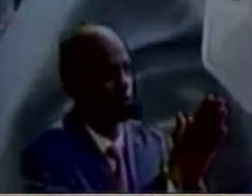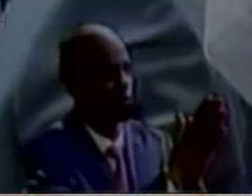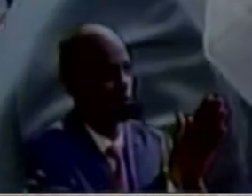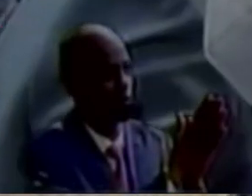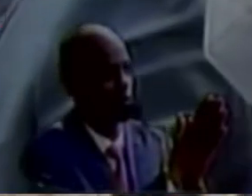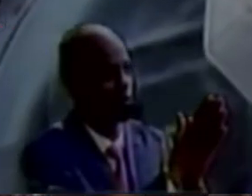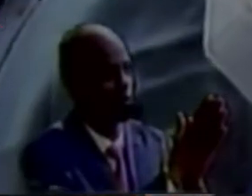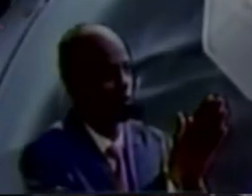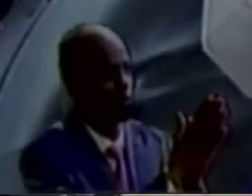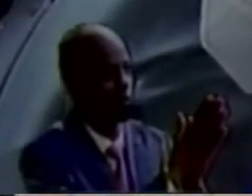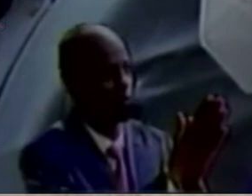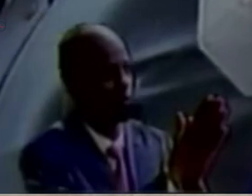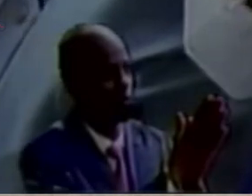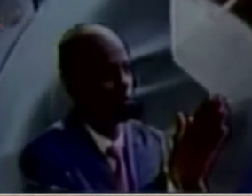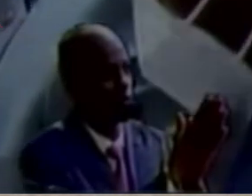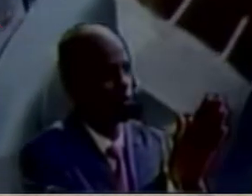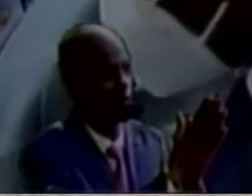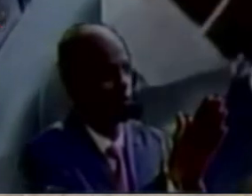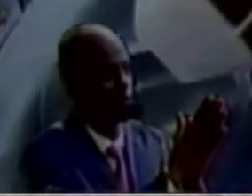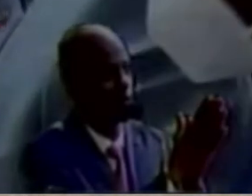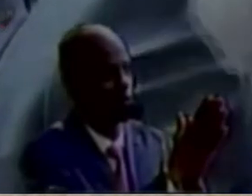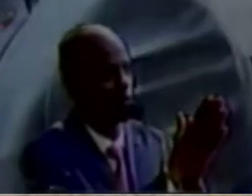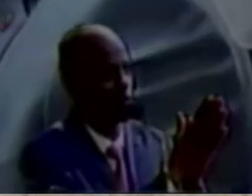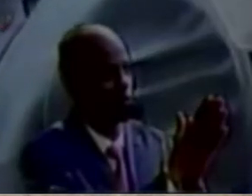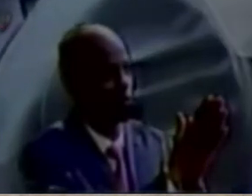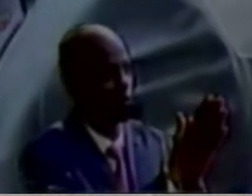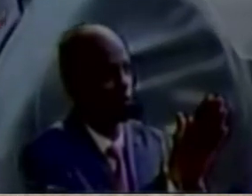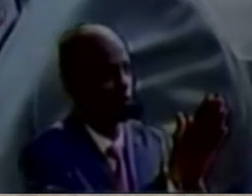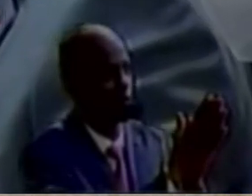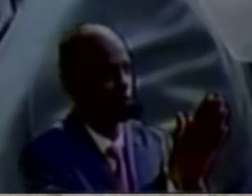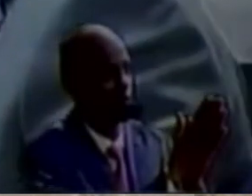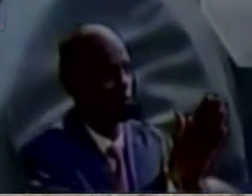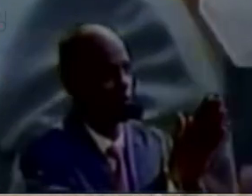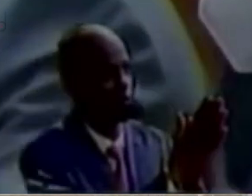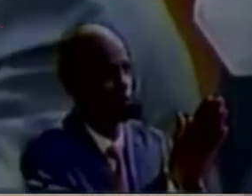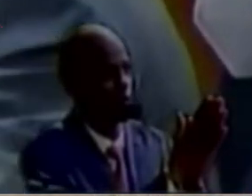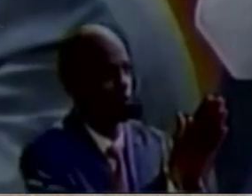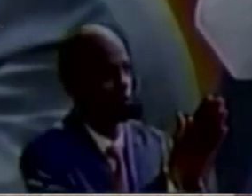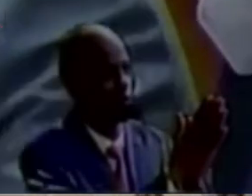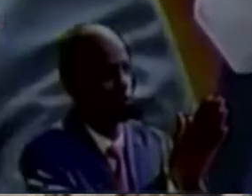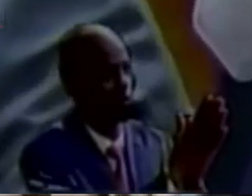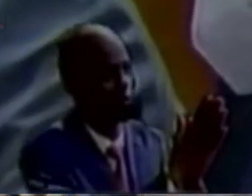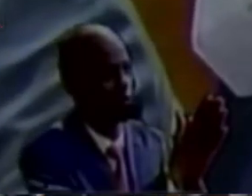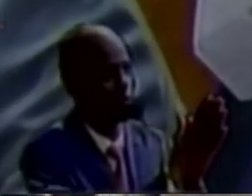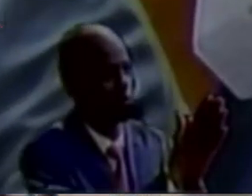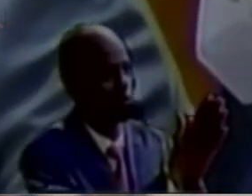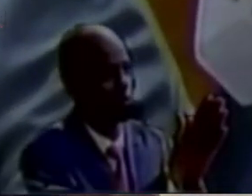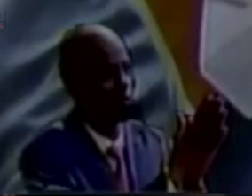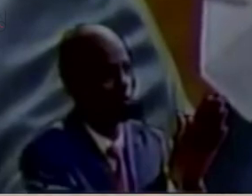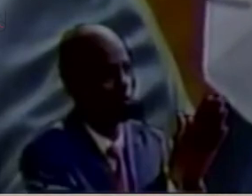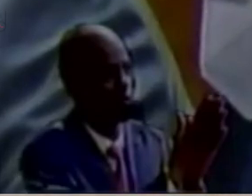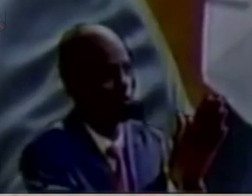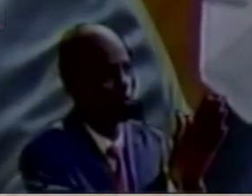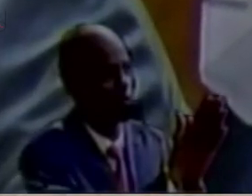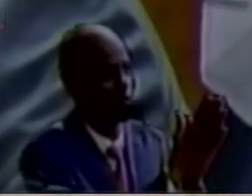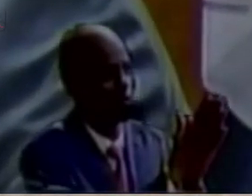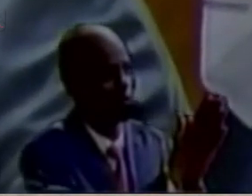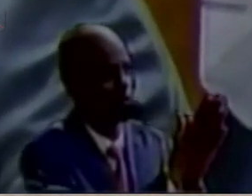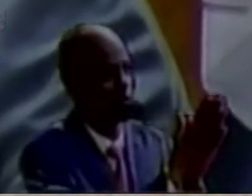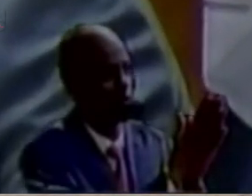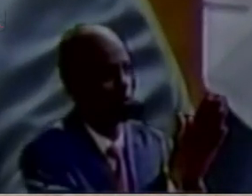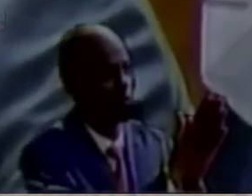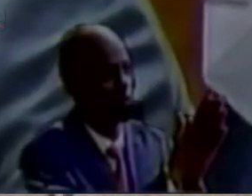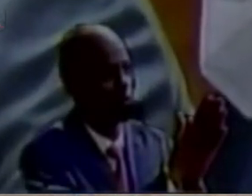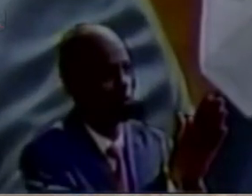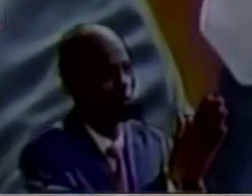fois-ci, la coordination de ce processus devra mener à une réelle reconstruction physique et économique